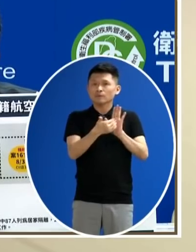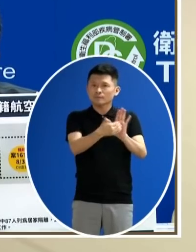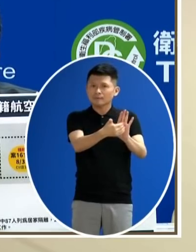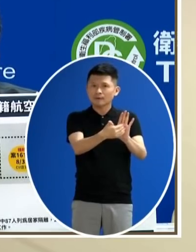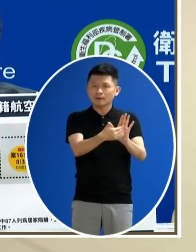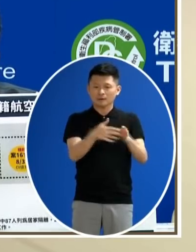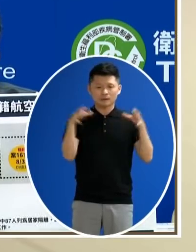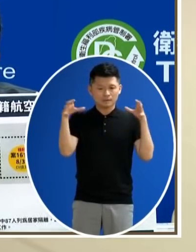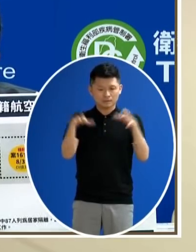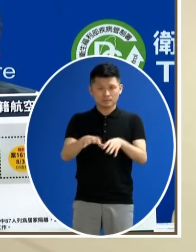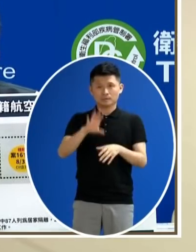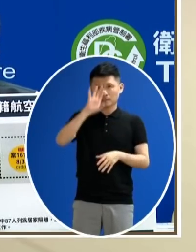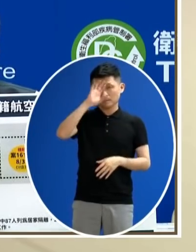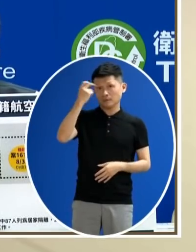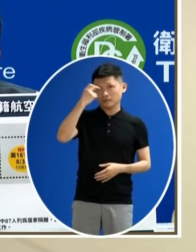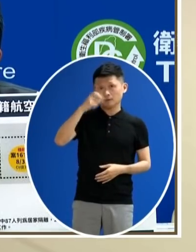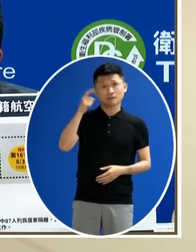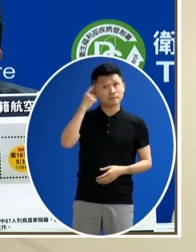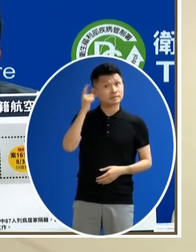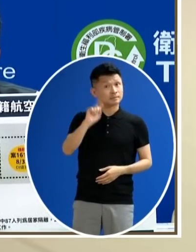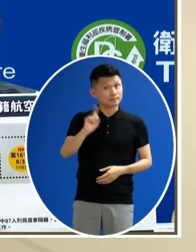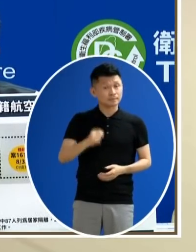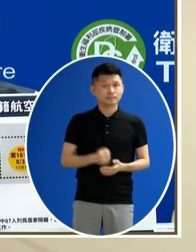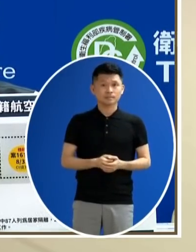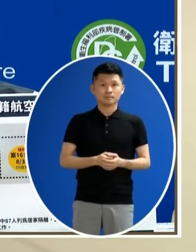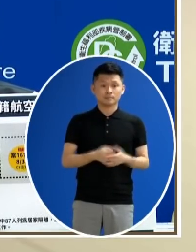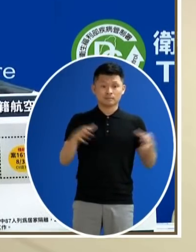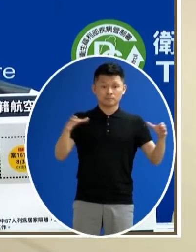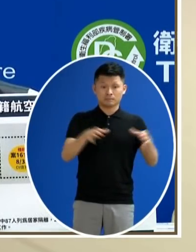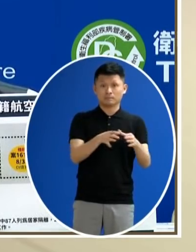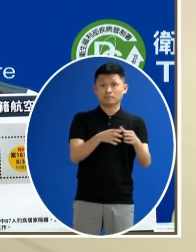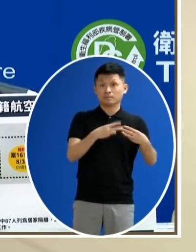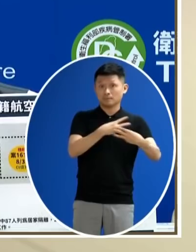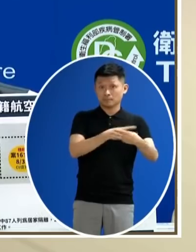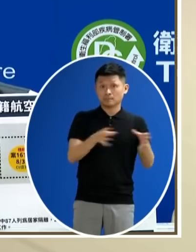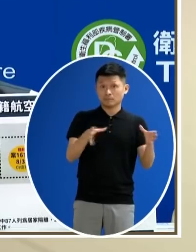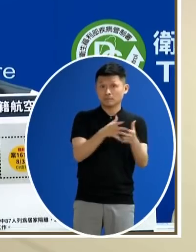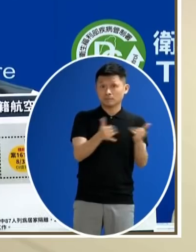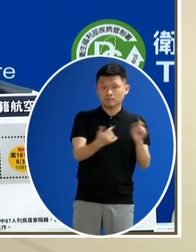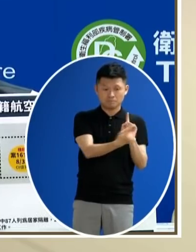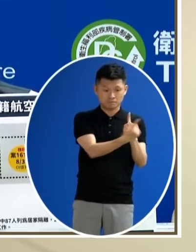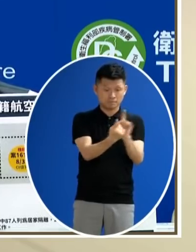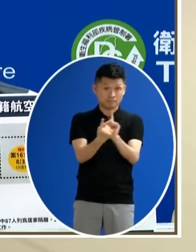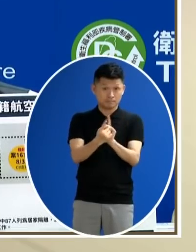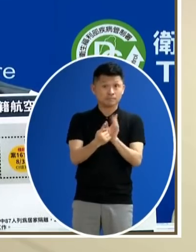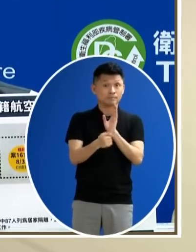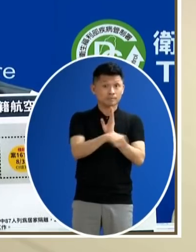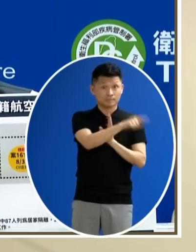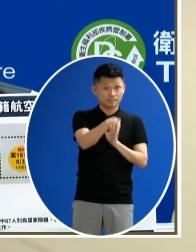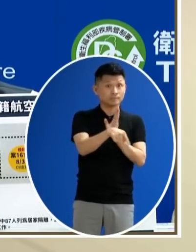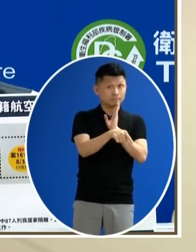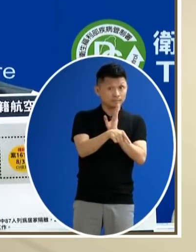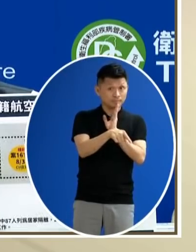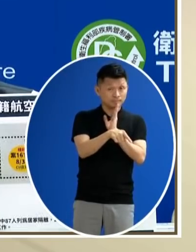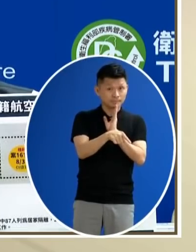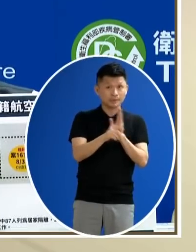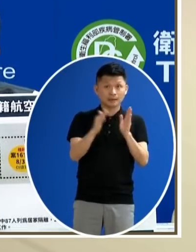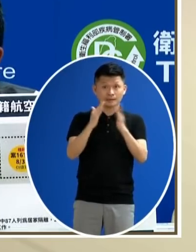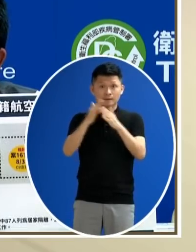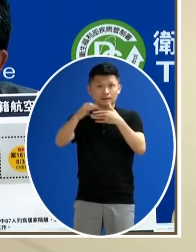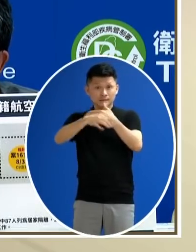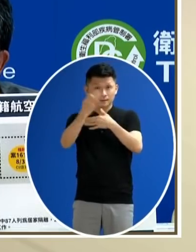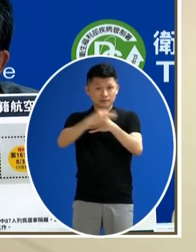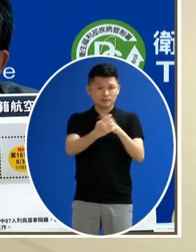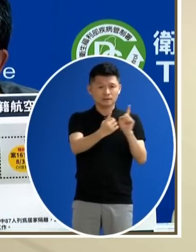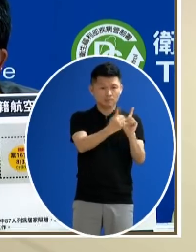的集中哈检疫。指的是这些同班的同学是接触者，但他家人等于是接触者的